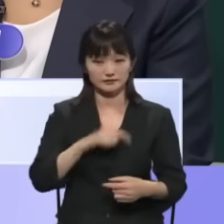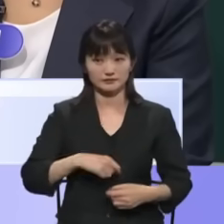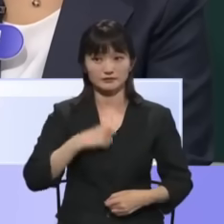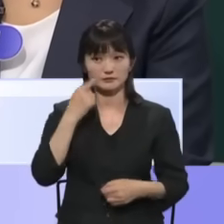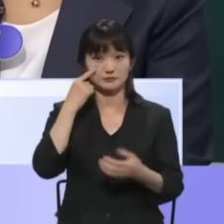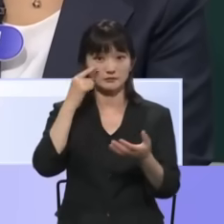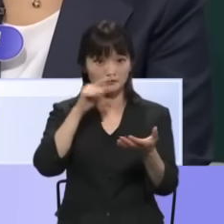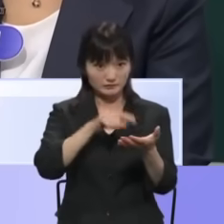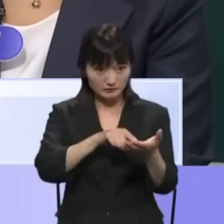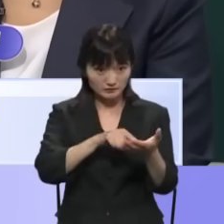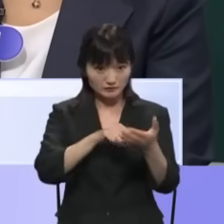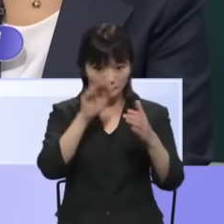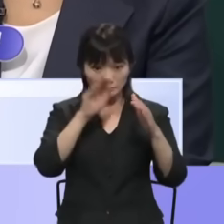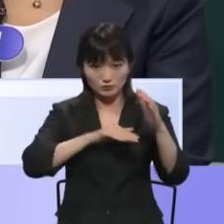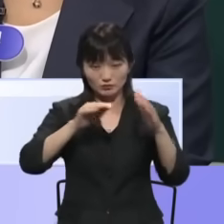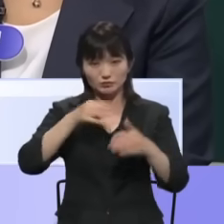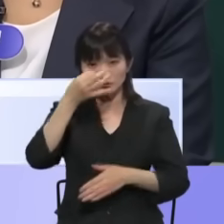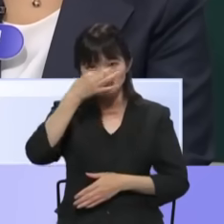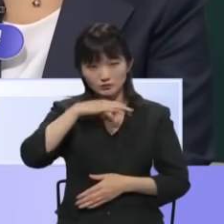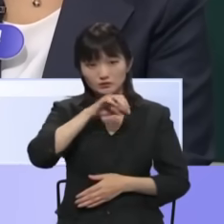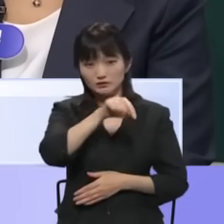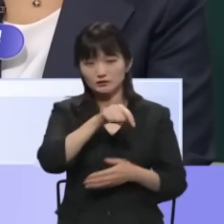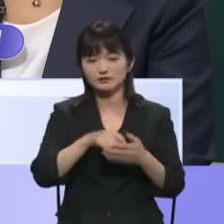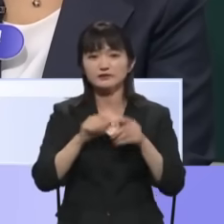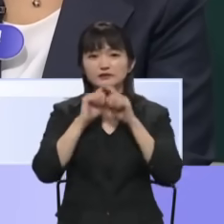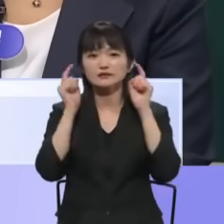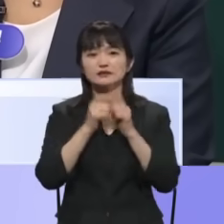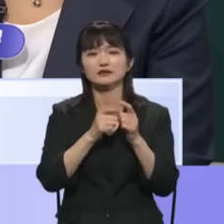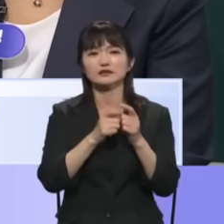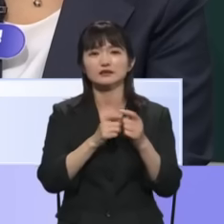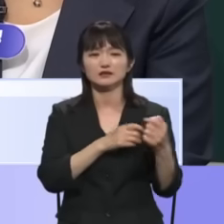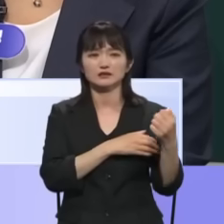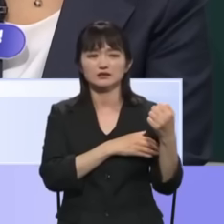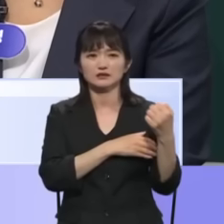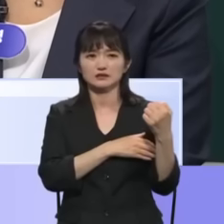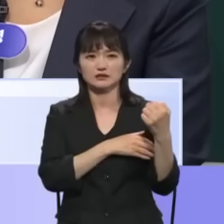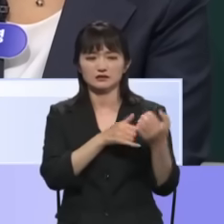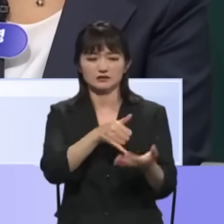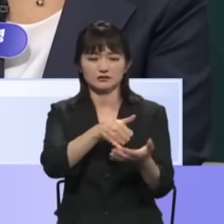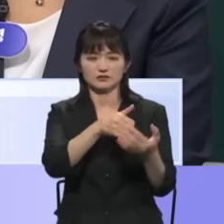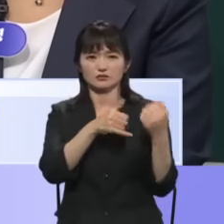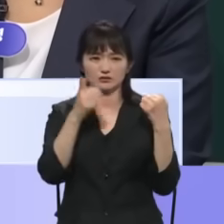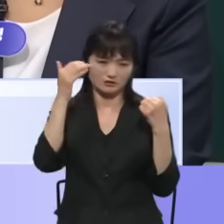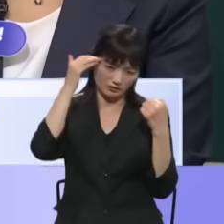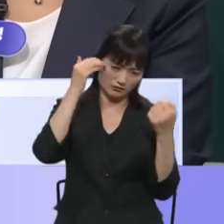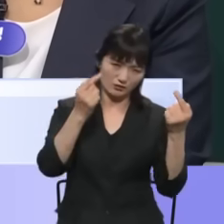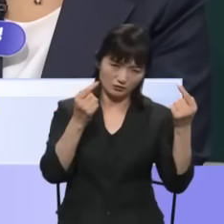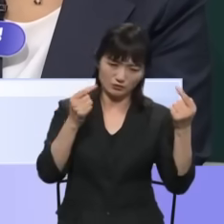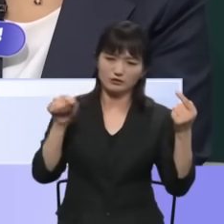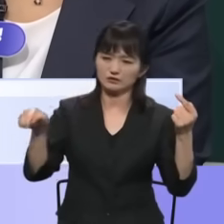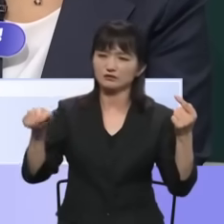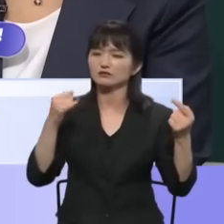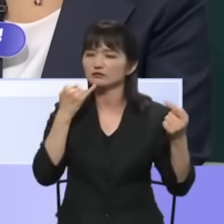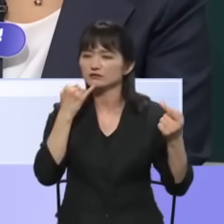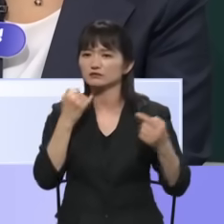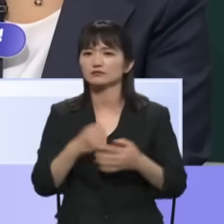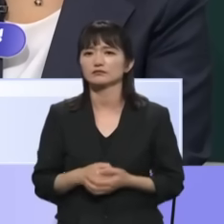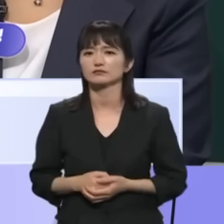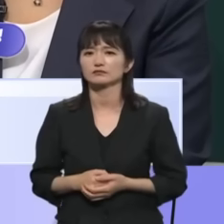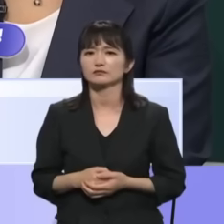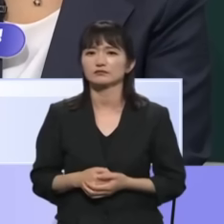발견이라는 공익적 가치가 개인의 어떤 인격권 침해 이런 거보다는 더 우월하다고 판단을 해서 법원에서는